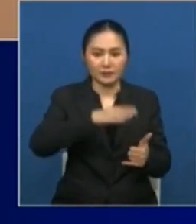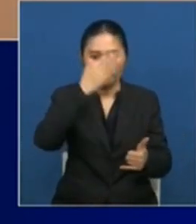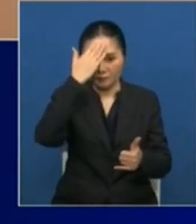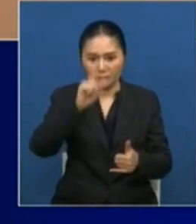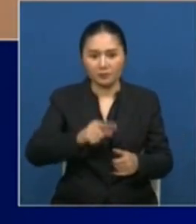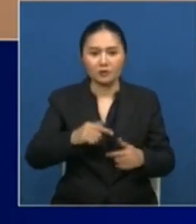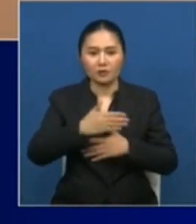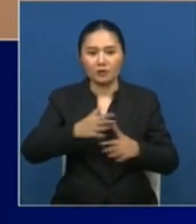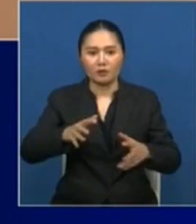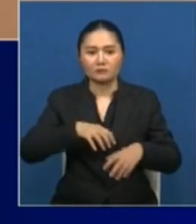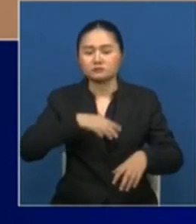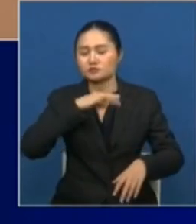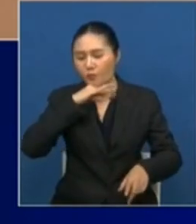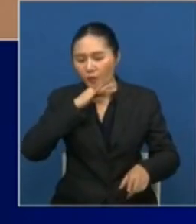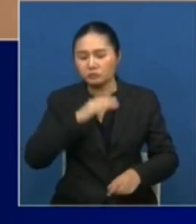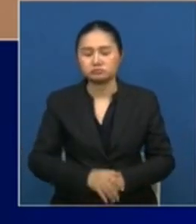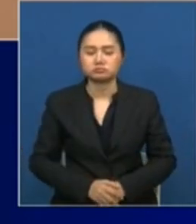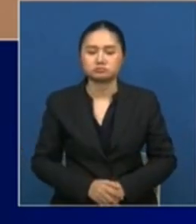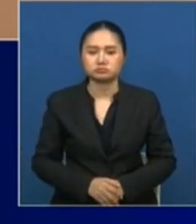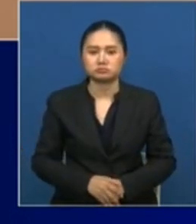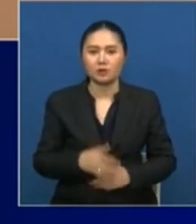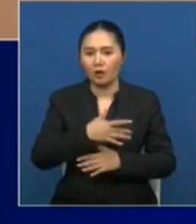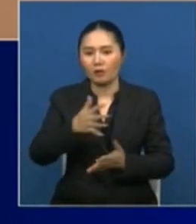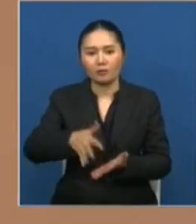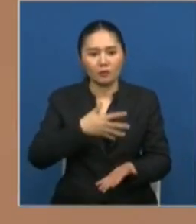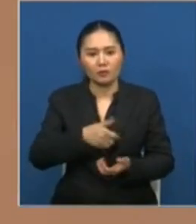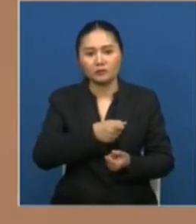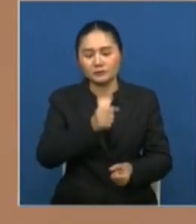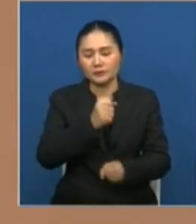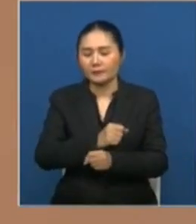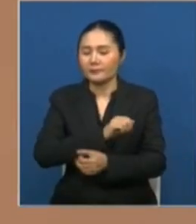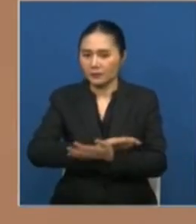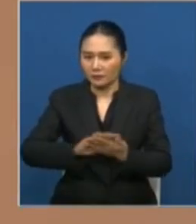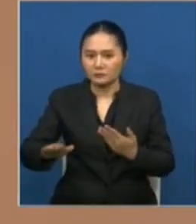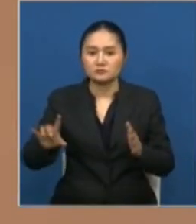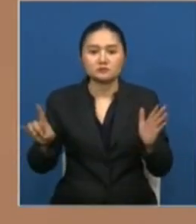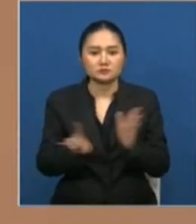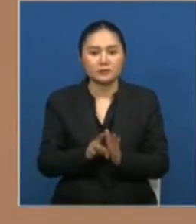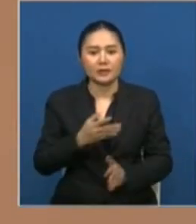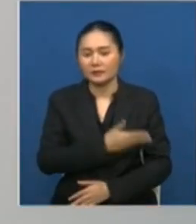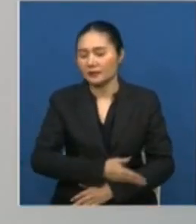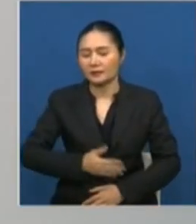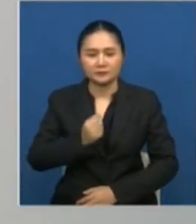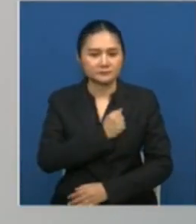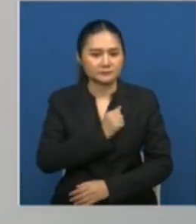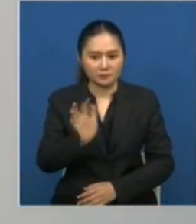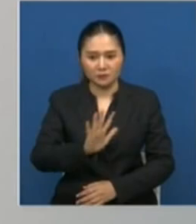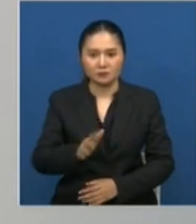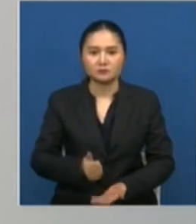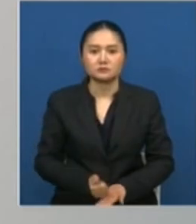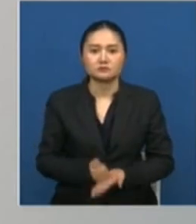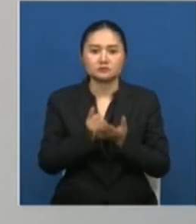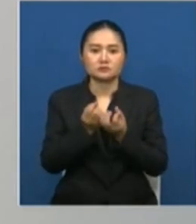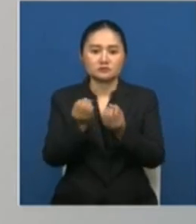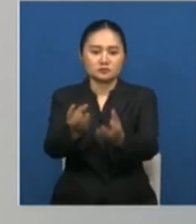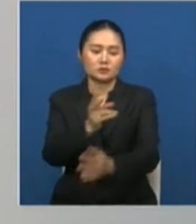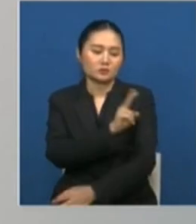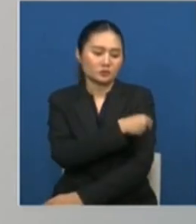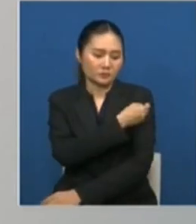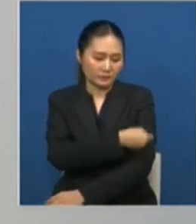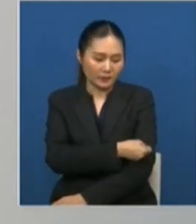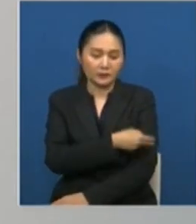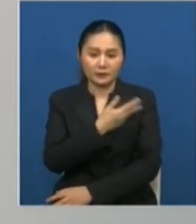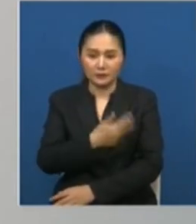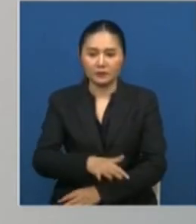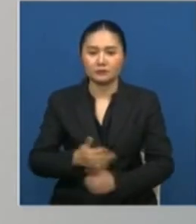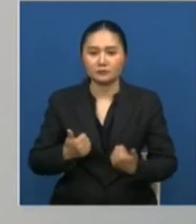ห้องมันรกเก็บห้องทำความสะอาดให้มันเรียบร้อยสุดท้ายร่างกายไม่ไหวต้องพาส่งโรงพยาบาลค่ะแล้วอยู่ในอา